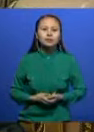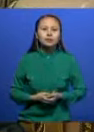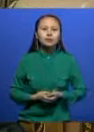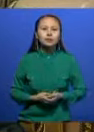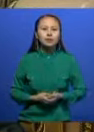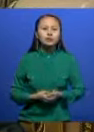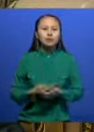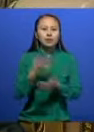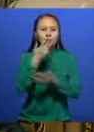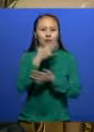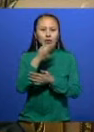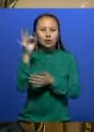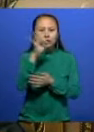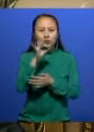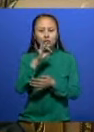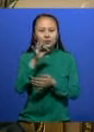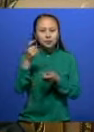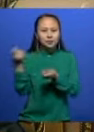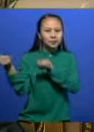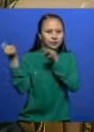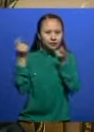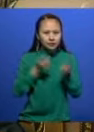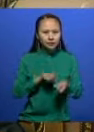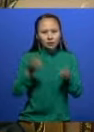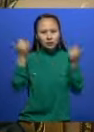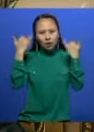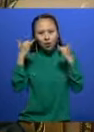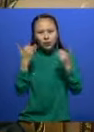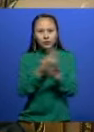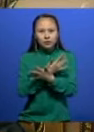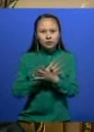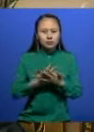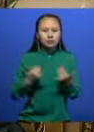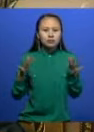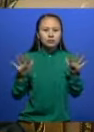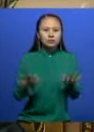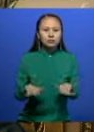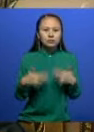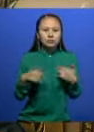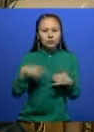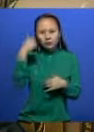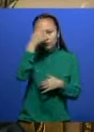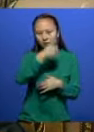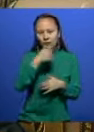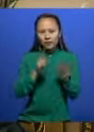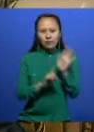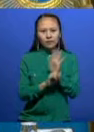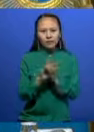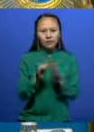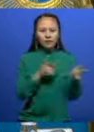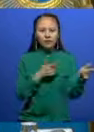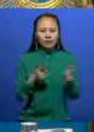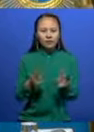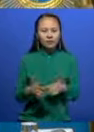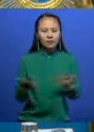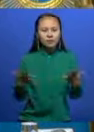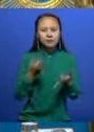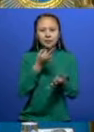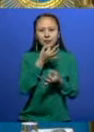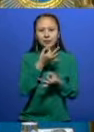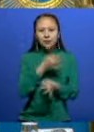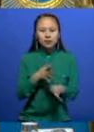сырттан жаңағы асыл тұқымды мал әкелу жөнінде. Сонан кейін биылғы жылғы егінге барысына дайындық, қандай